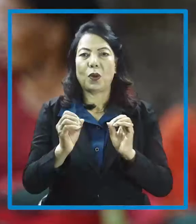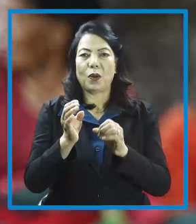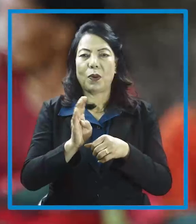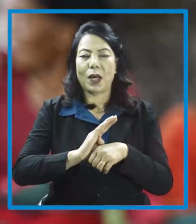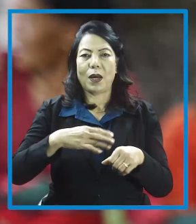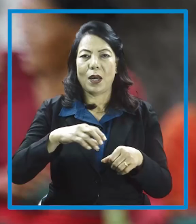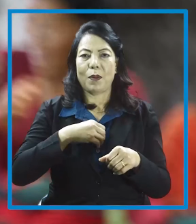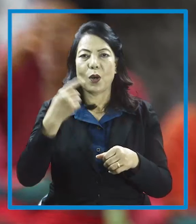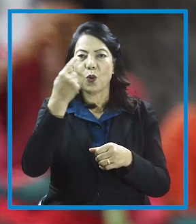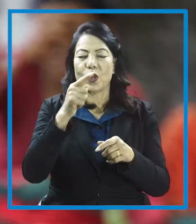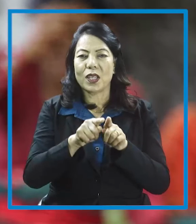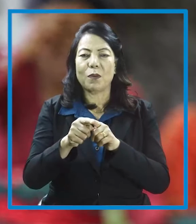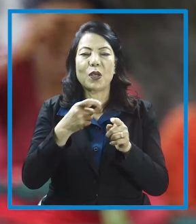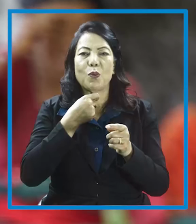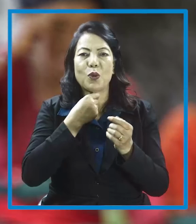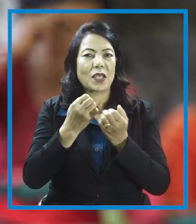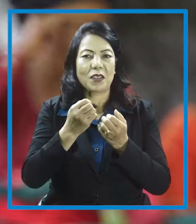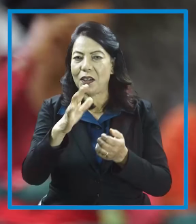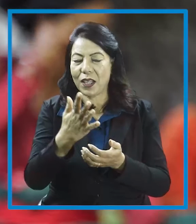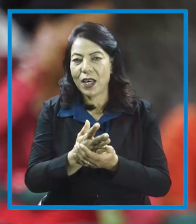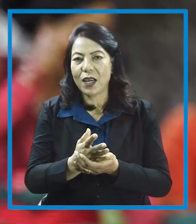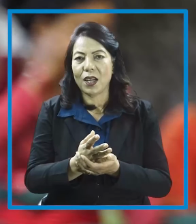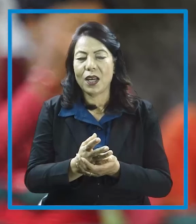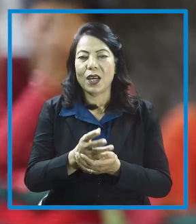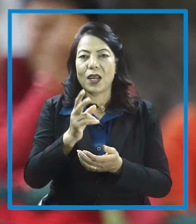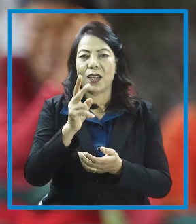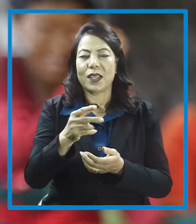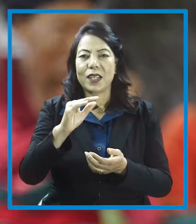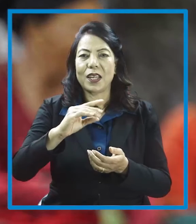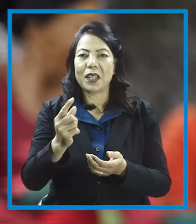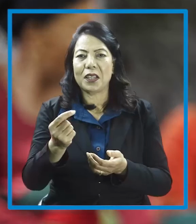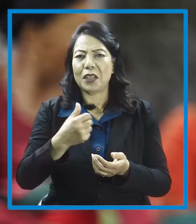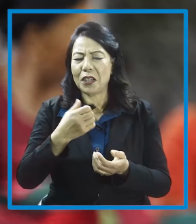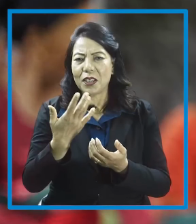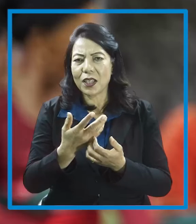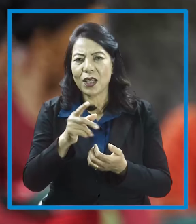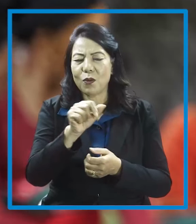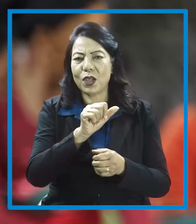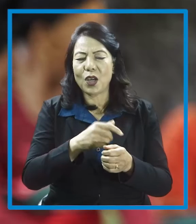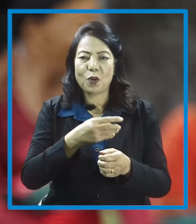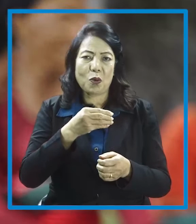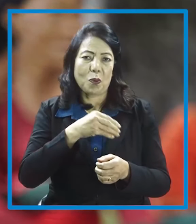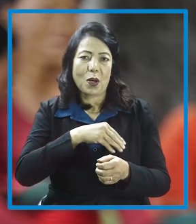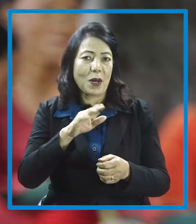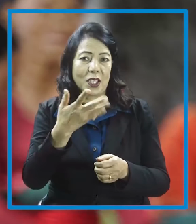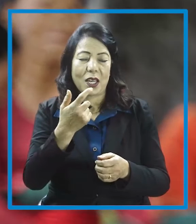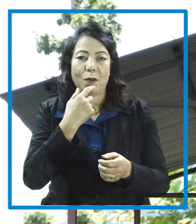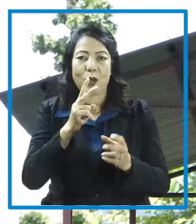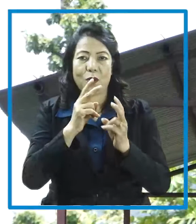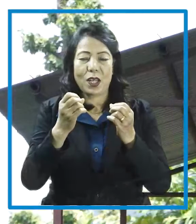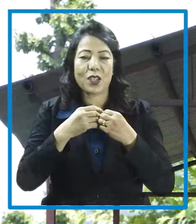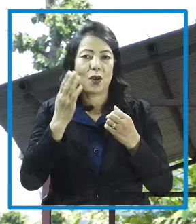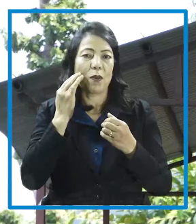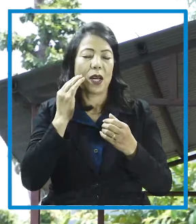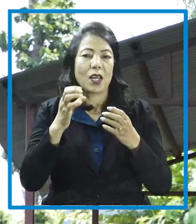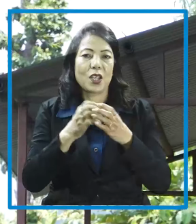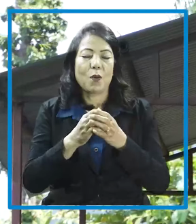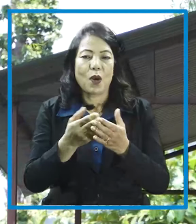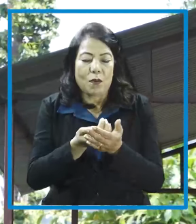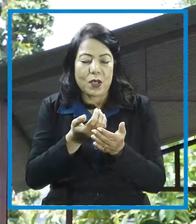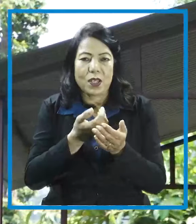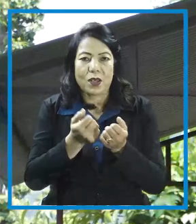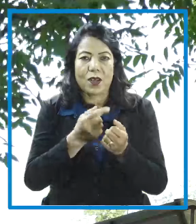समर नहुँदाखेरि त हामीलाई कसले पनि नपताउने नि, अब तिमीले तिर्नै सक्दैन, तिमीहरूको कमाइ नै छैन भन्छ होइन। मैले समूहले